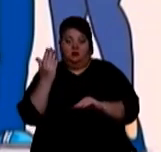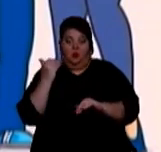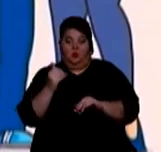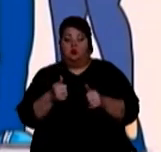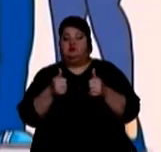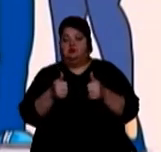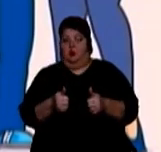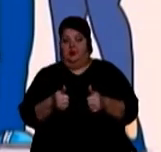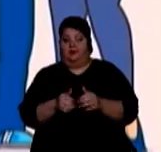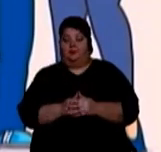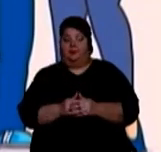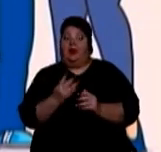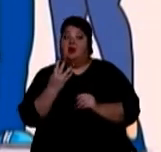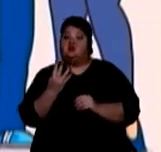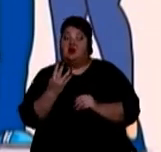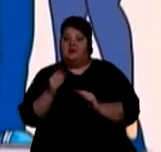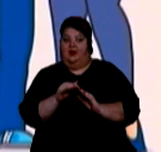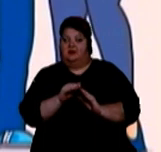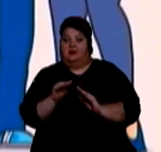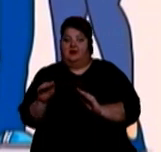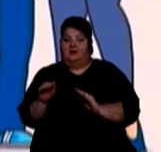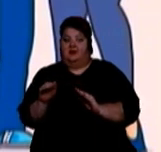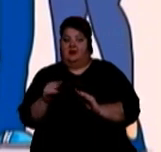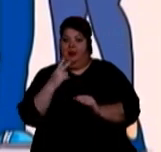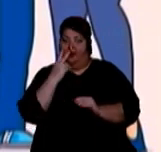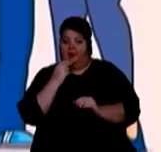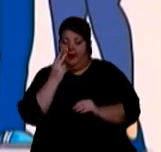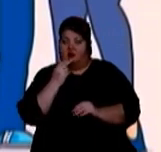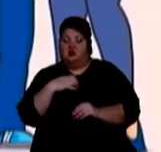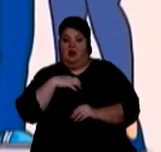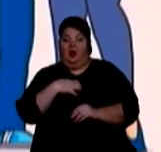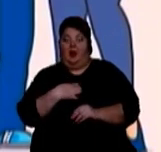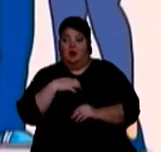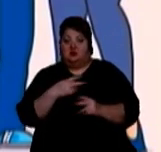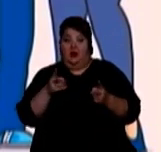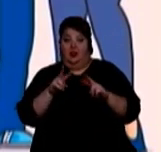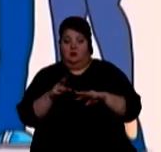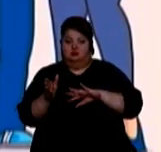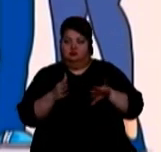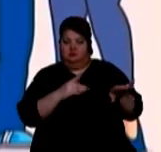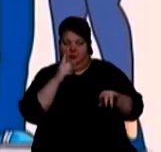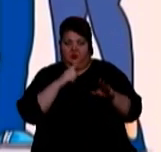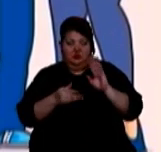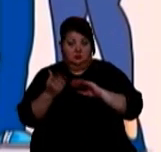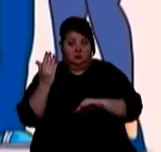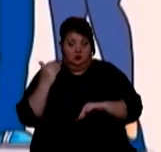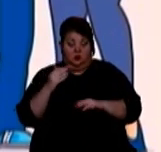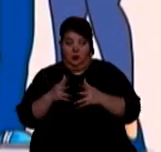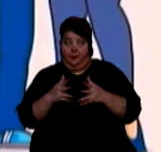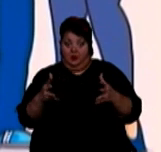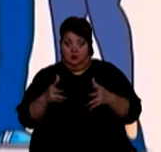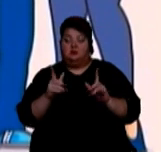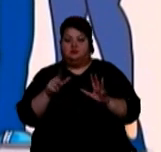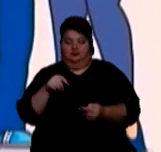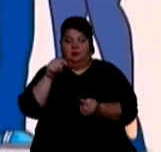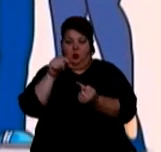Добре. Четвертий рівень. Нежить, грип, кашель, лишилися позаду місяць тому чи й більше?